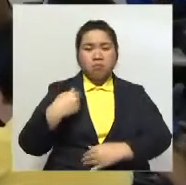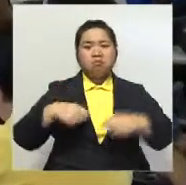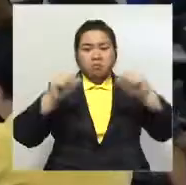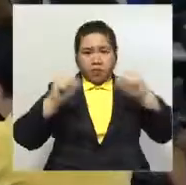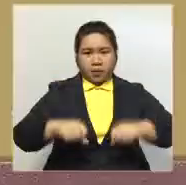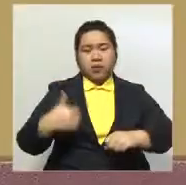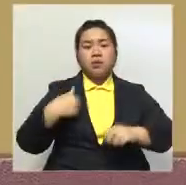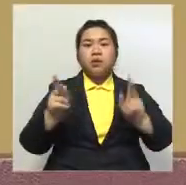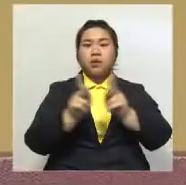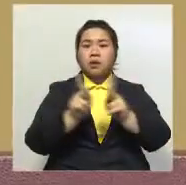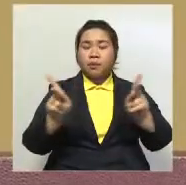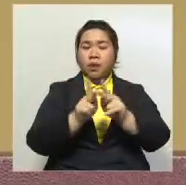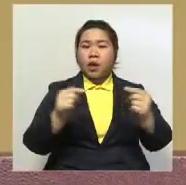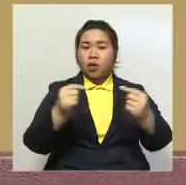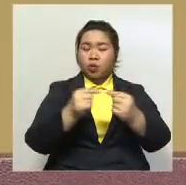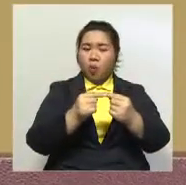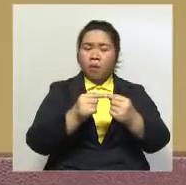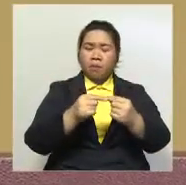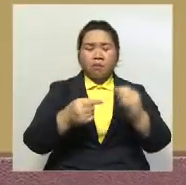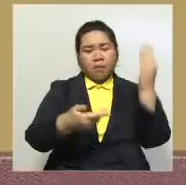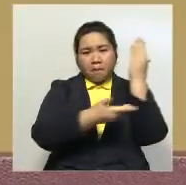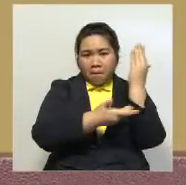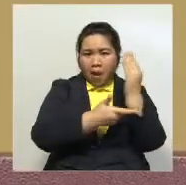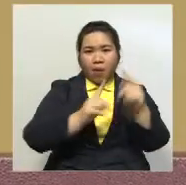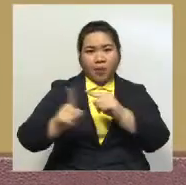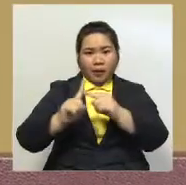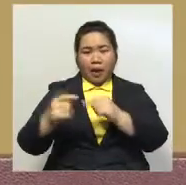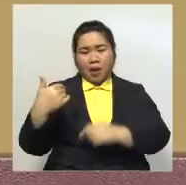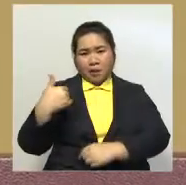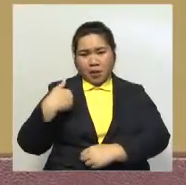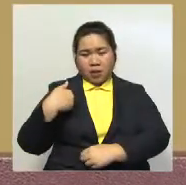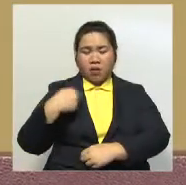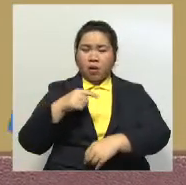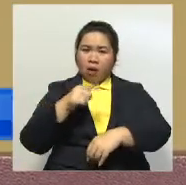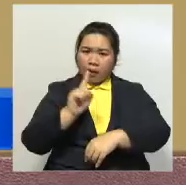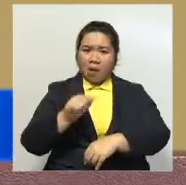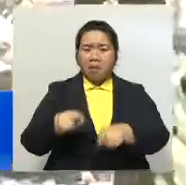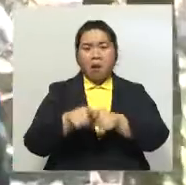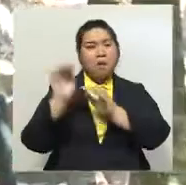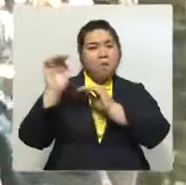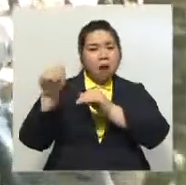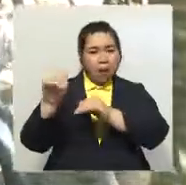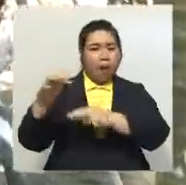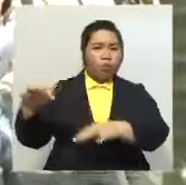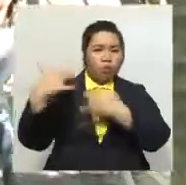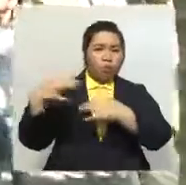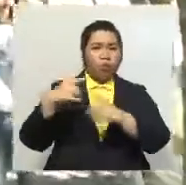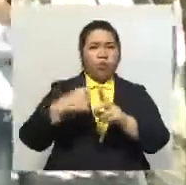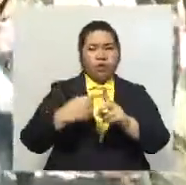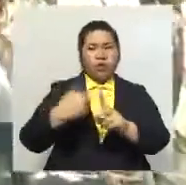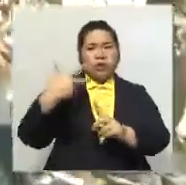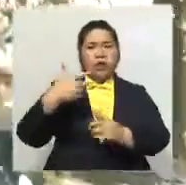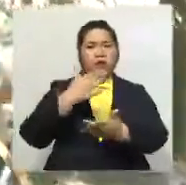ชอบคณะกรรมการพืชน้ำมันและน้ำมันพืชกำหนดมาตรการระยะสั้นห้ามนำเข้ามะพร้าวชั่วคราวเป็นเวลา3